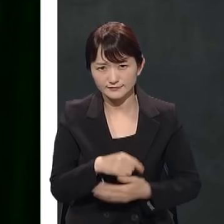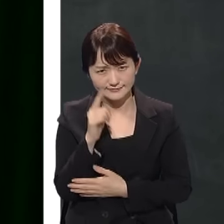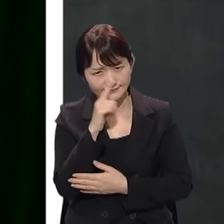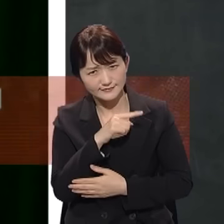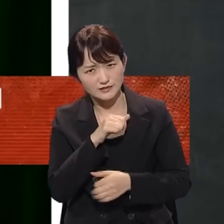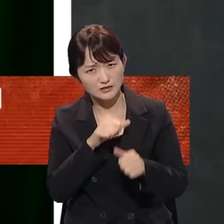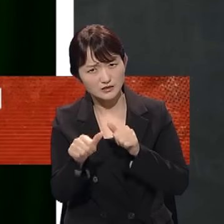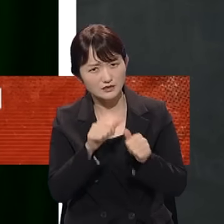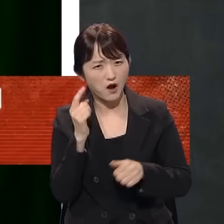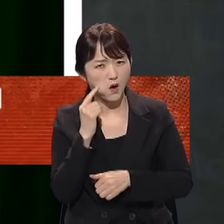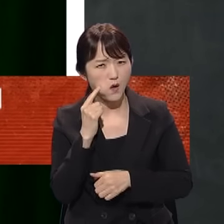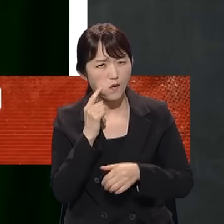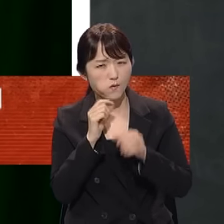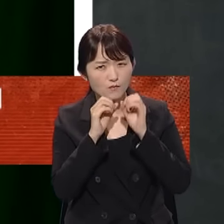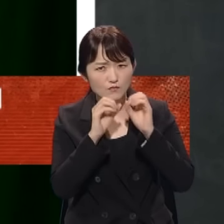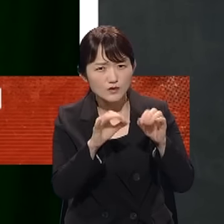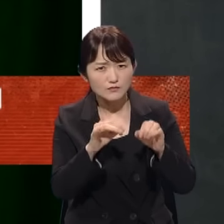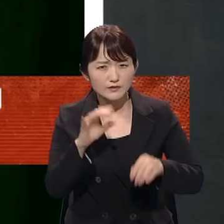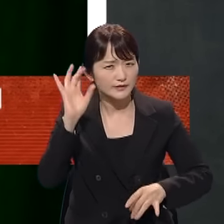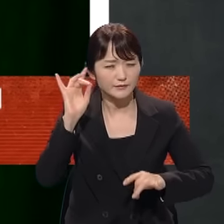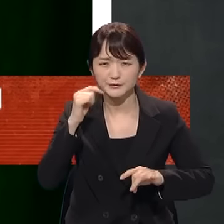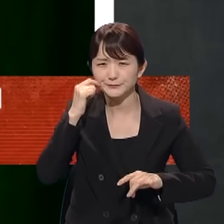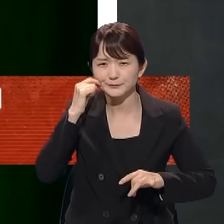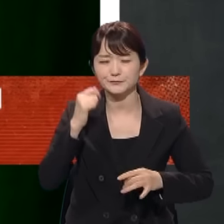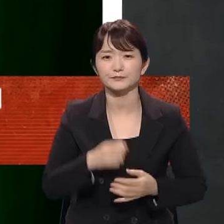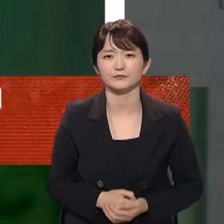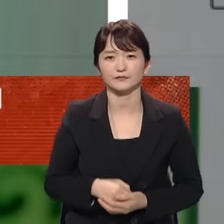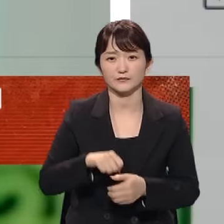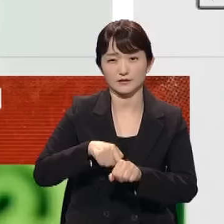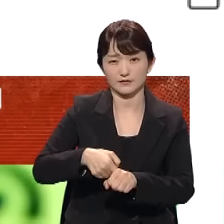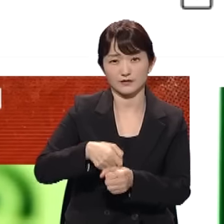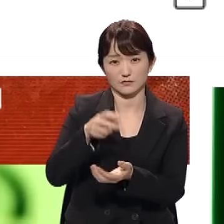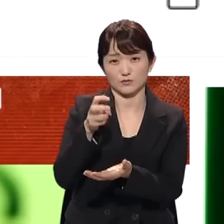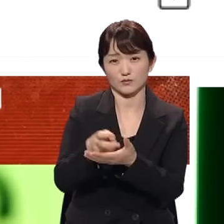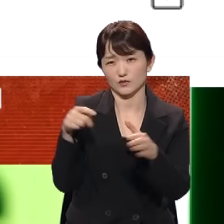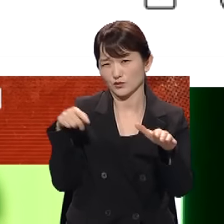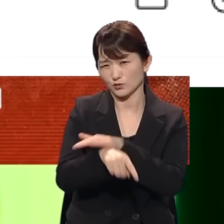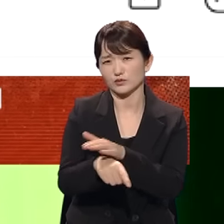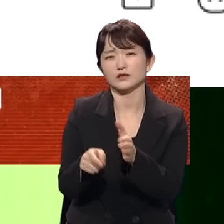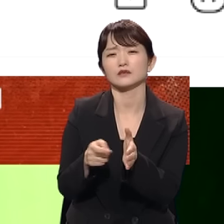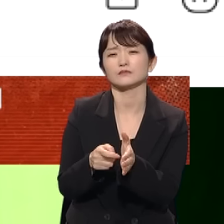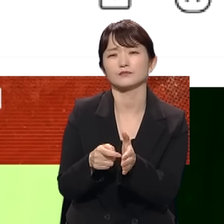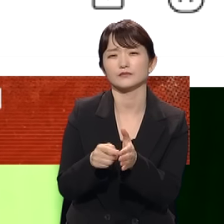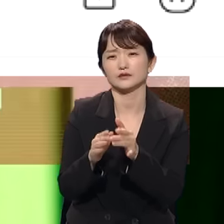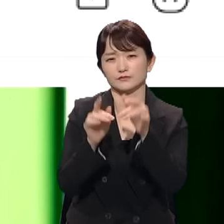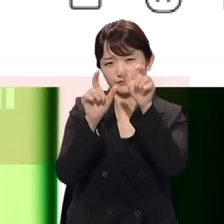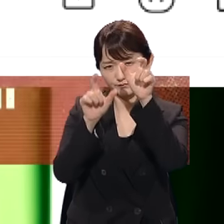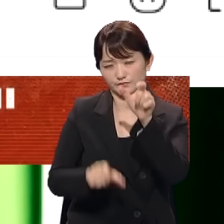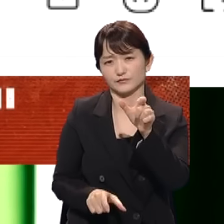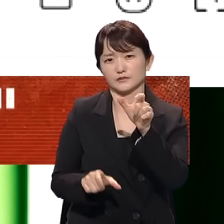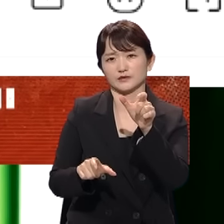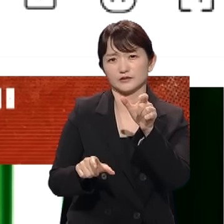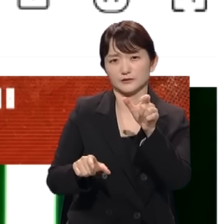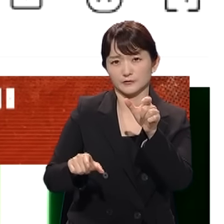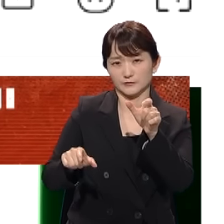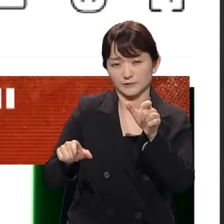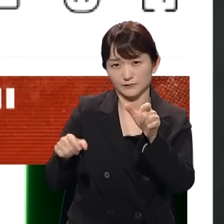루머와 허위 사실 유포 행위가 묵과할 수 없는 수준이다. 강력한 법적 조치가 시급하다며 게시글과 댓글을